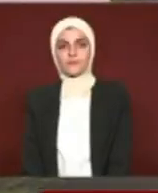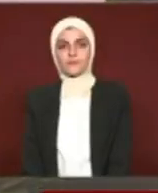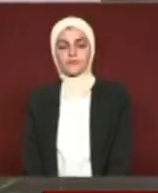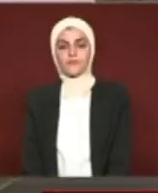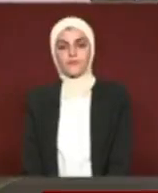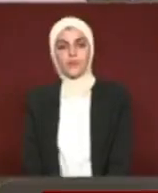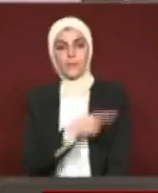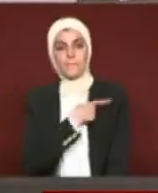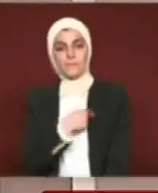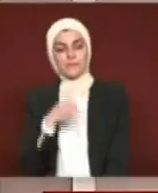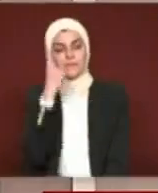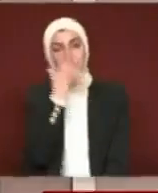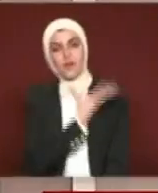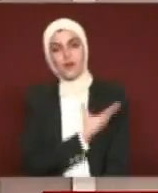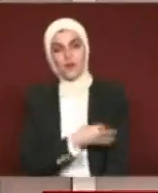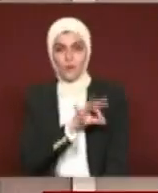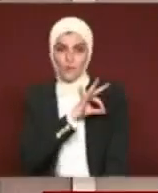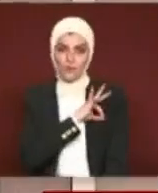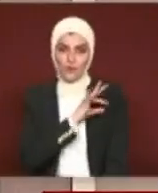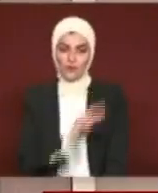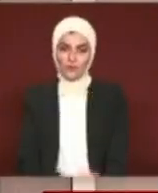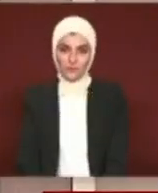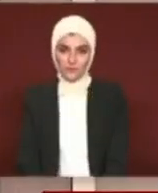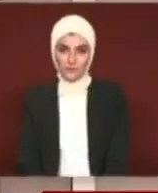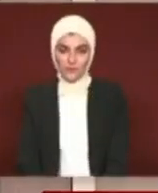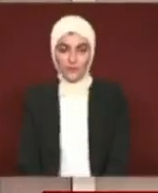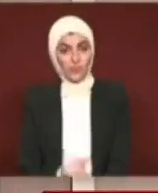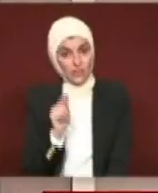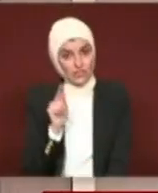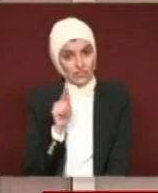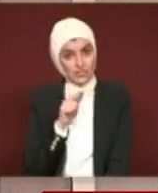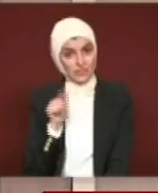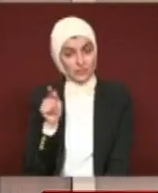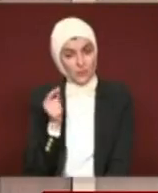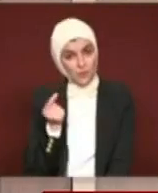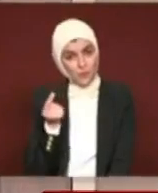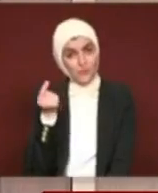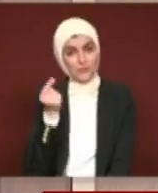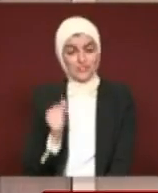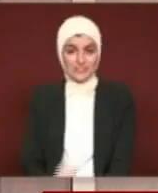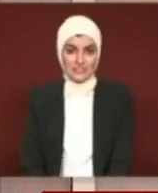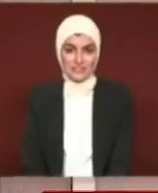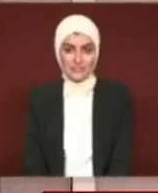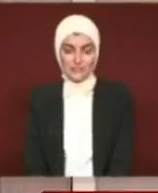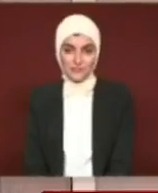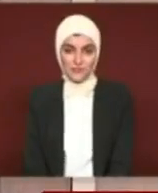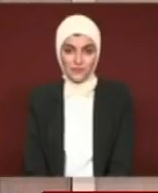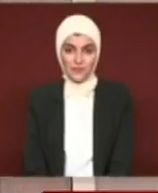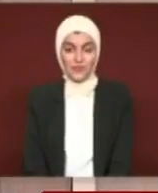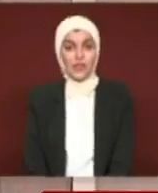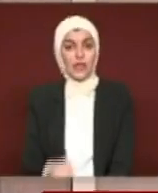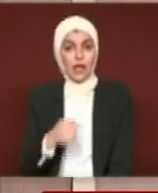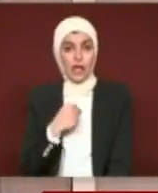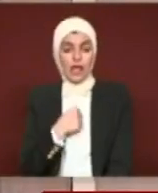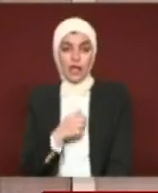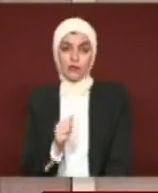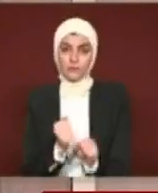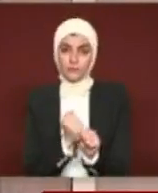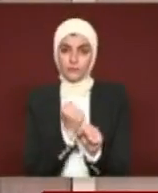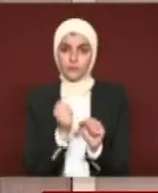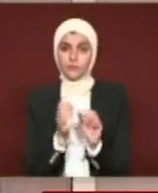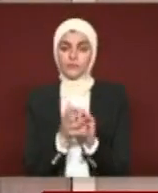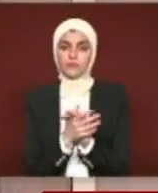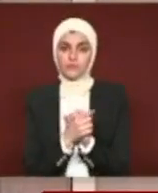بسم الله الرحمن الرحيم. تصويب بسيط بس رئيس حزب المحافظين المهندس أكمل قرطام اللي هو